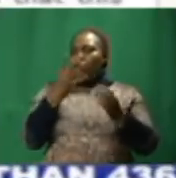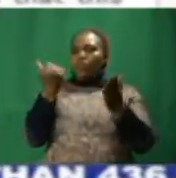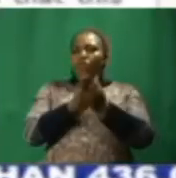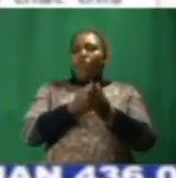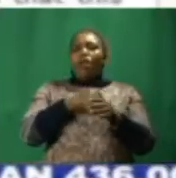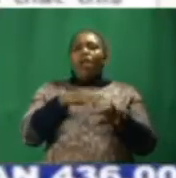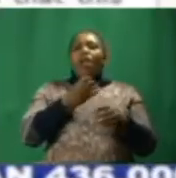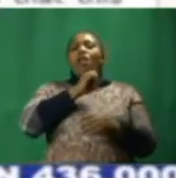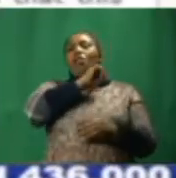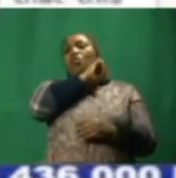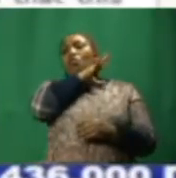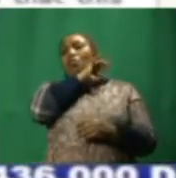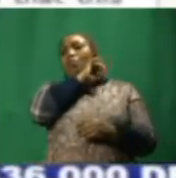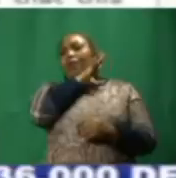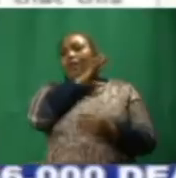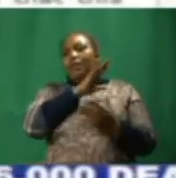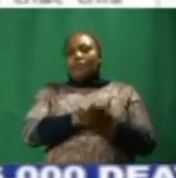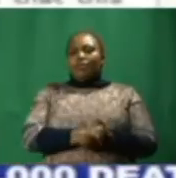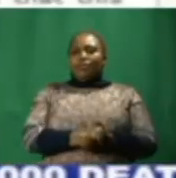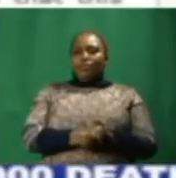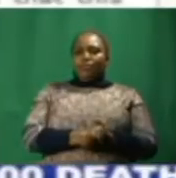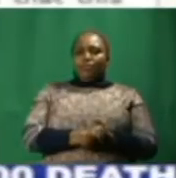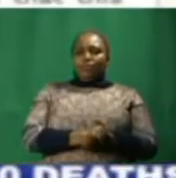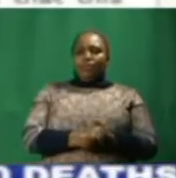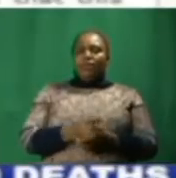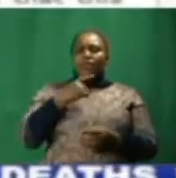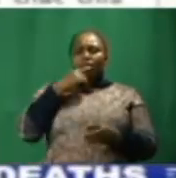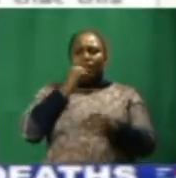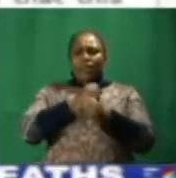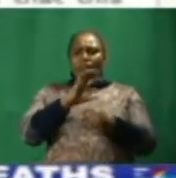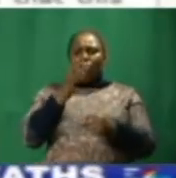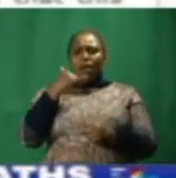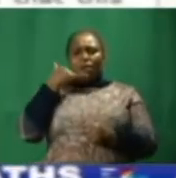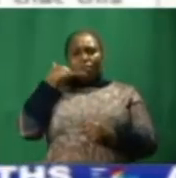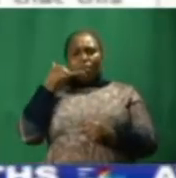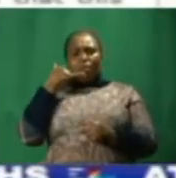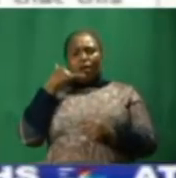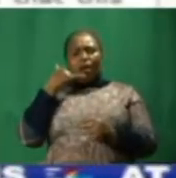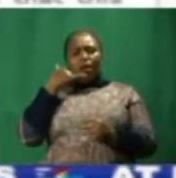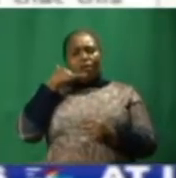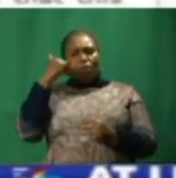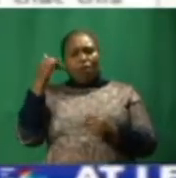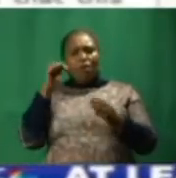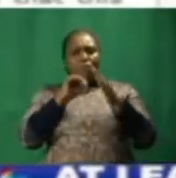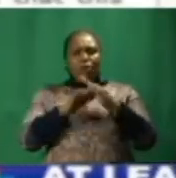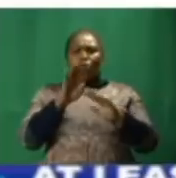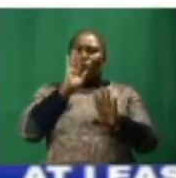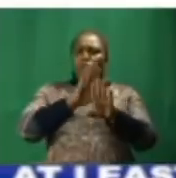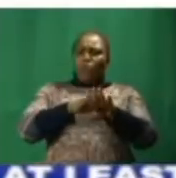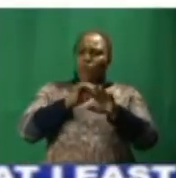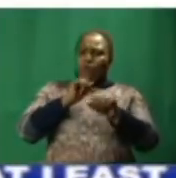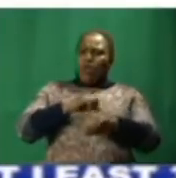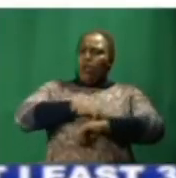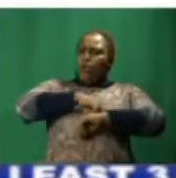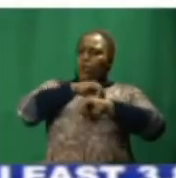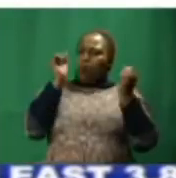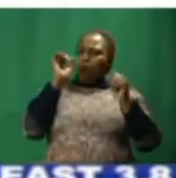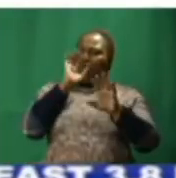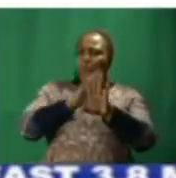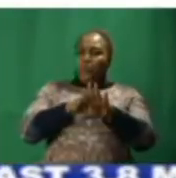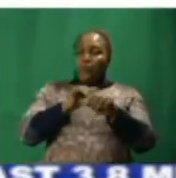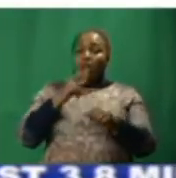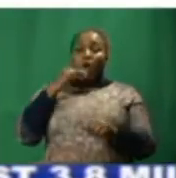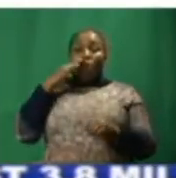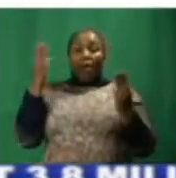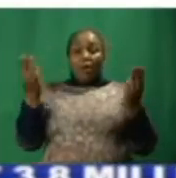milayeto yeliposi lembane washo ukuthi inkampani emaphosi ayikase yafuna kuwinisa abantu umhlomelo thite ngako ke nakwenteka